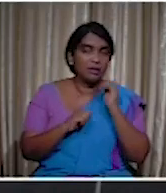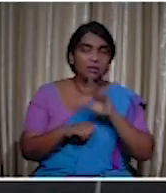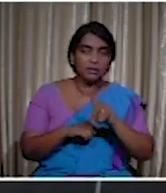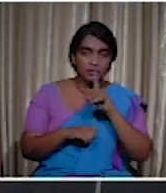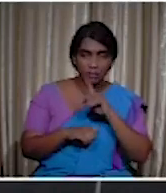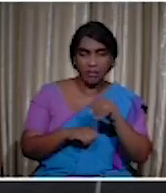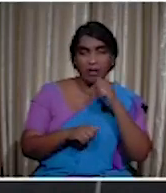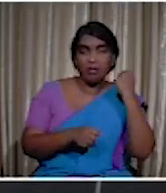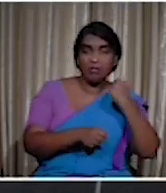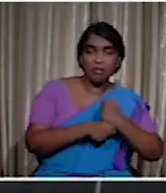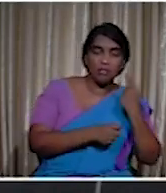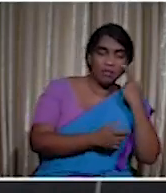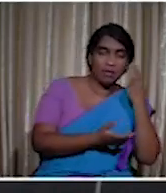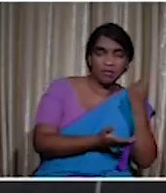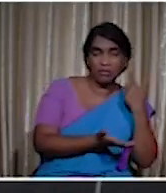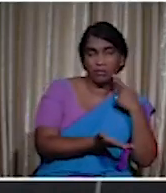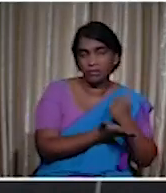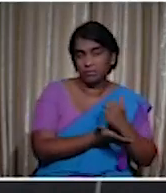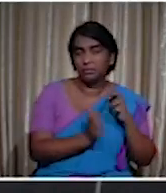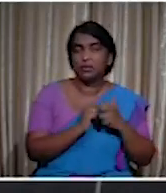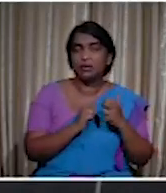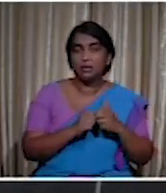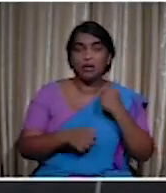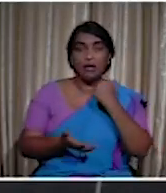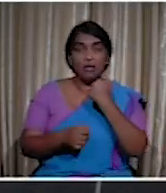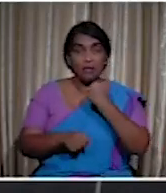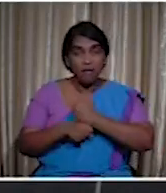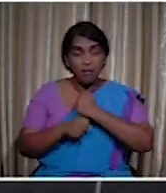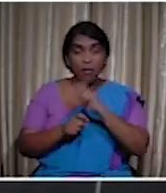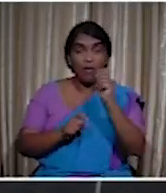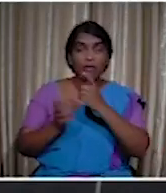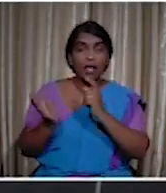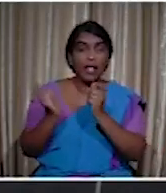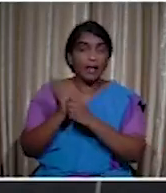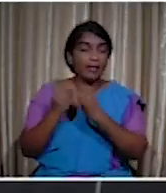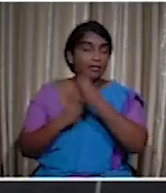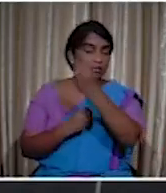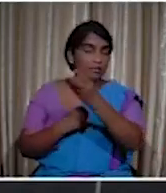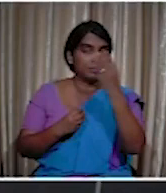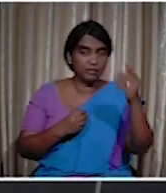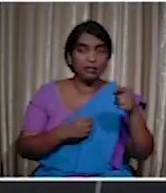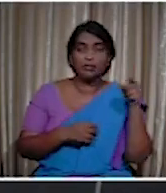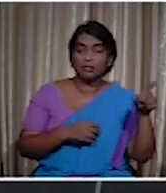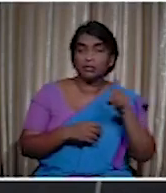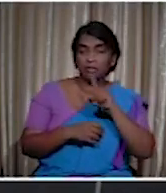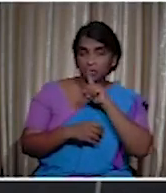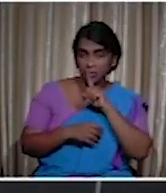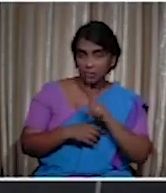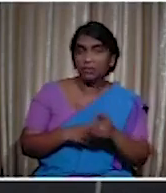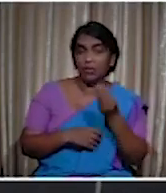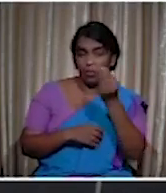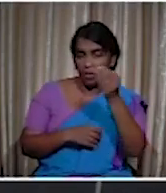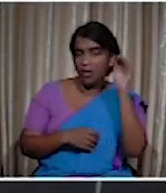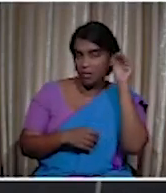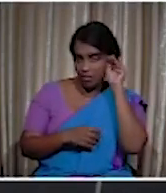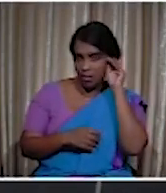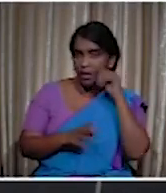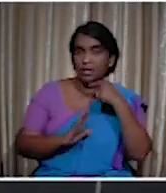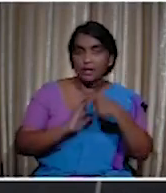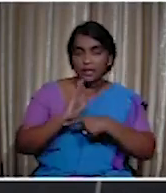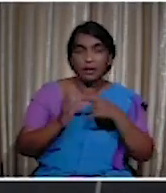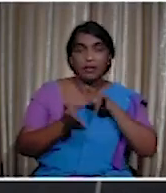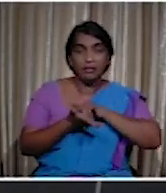එක පැත්තකින් ආර්ථික අර්බුදය නිසා අනිත් පැත්තේ රාජ්‍ය ආයතන වලට දීලා තියෙන ණය. එතුමා කියපු දේ පොඩක් අහන්න. ශ්‍රී